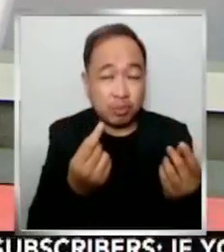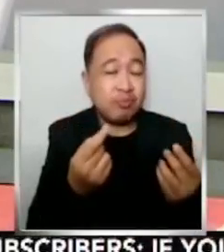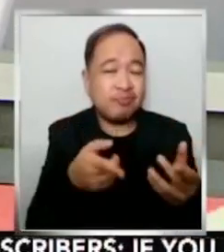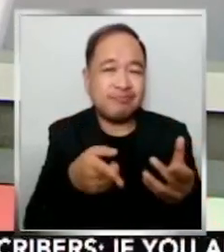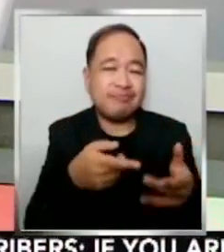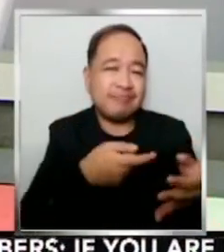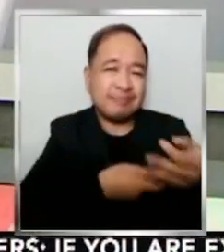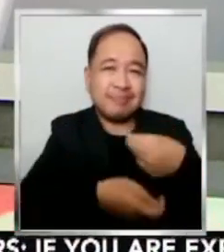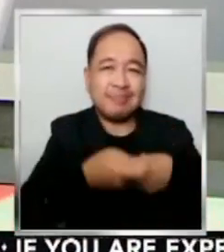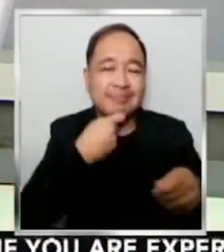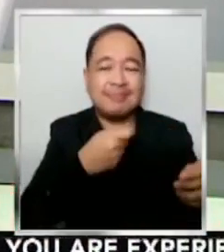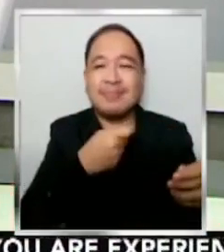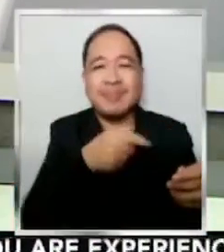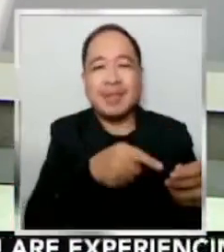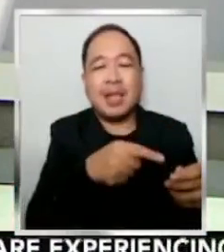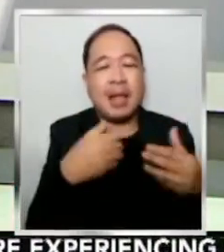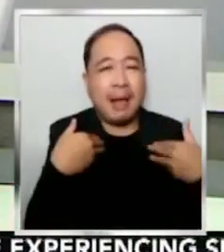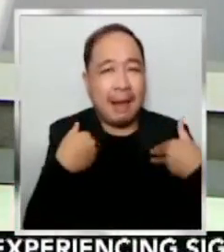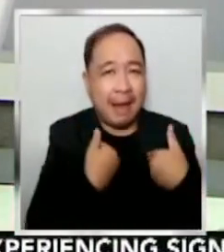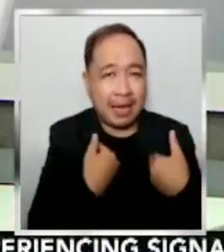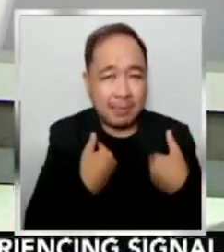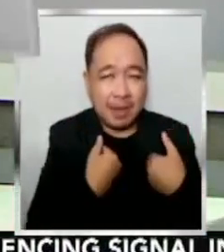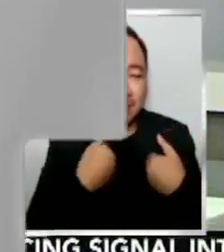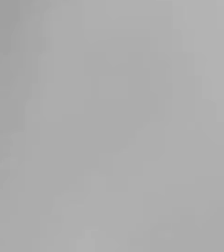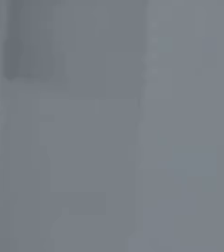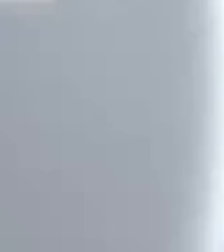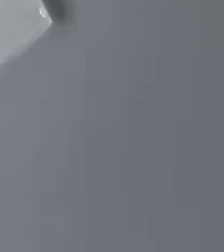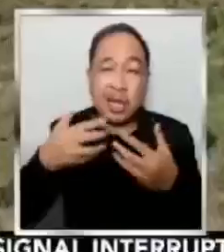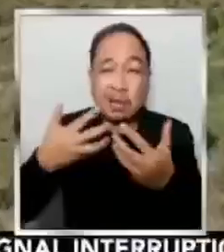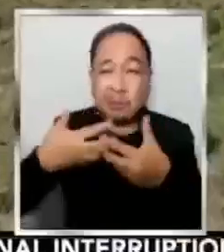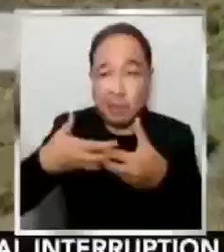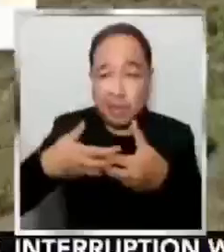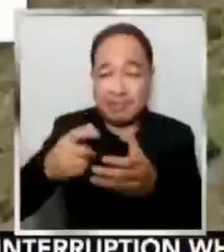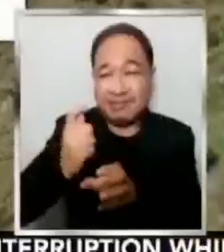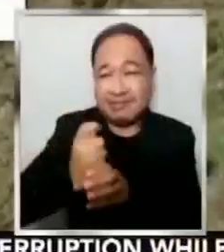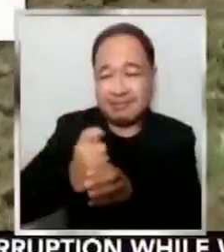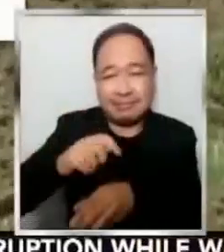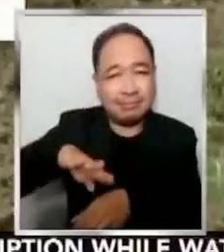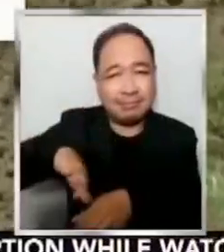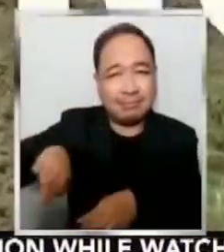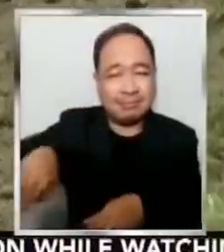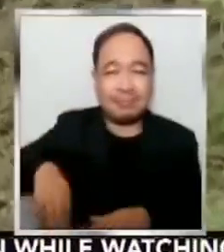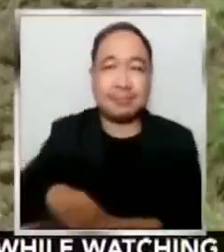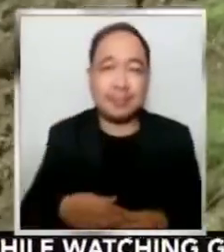palayan. Yan ang tinutukan ni Cedric Castillo.